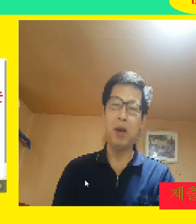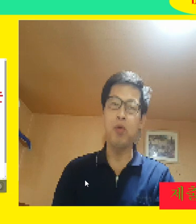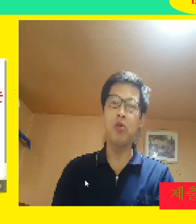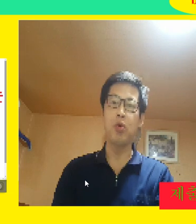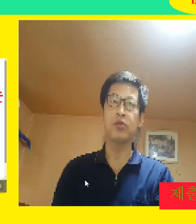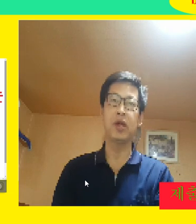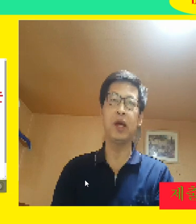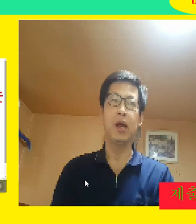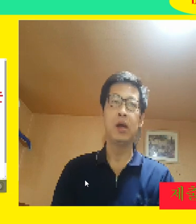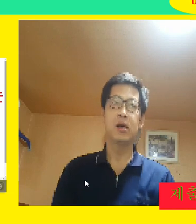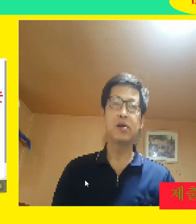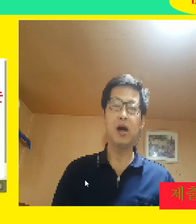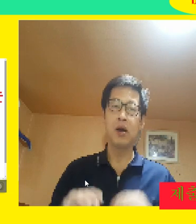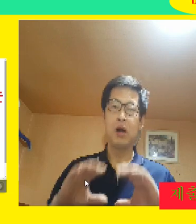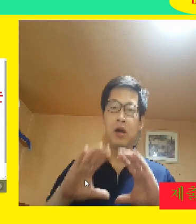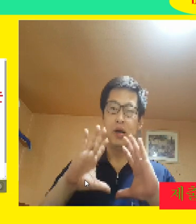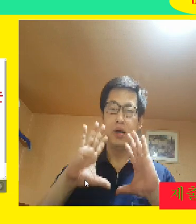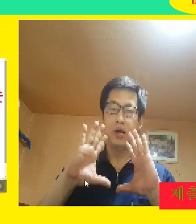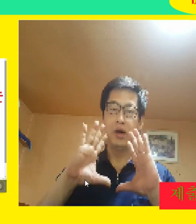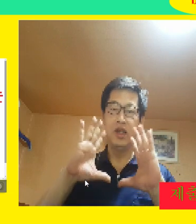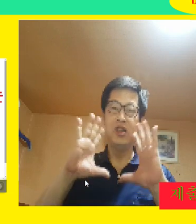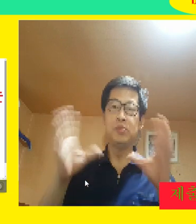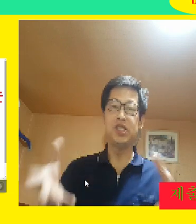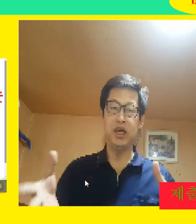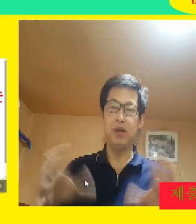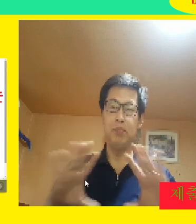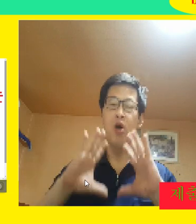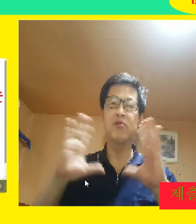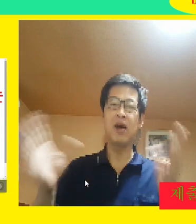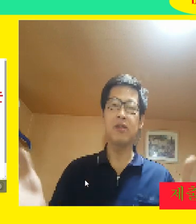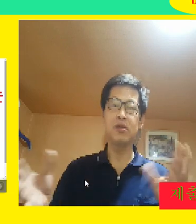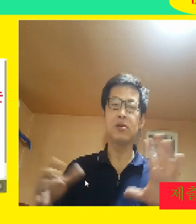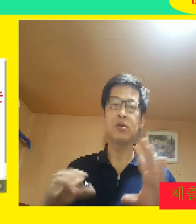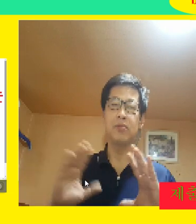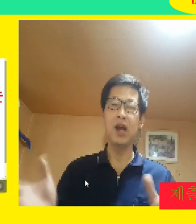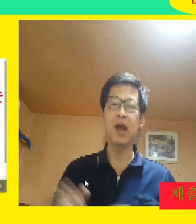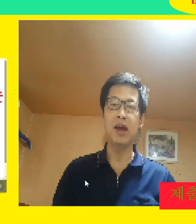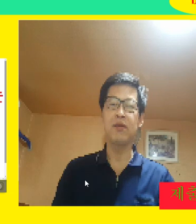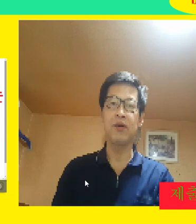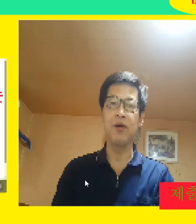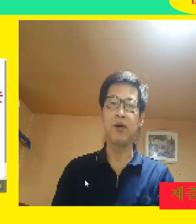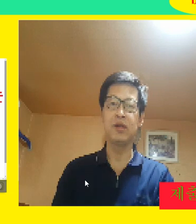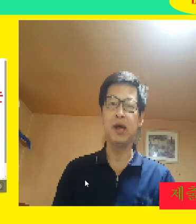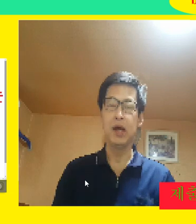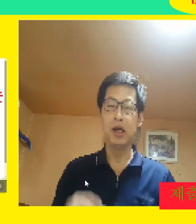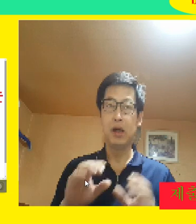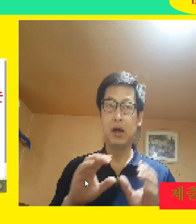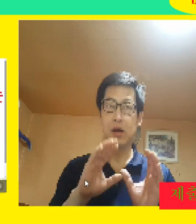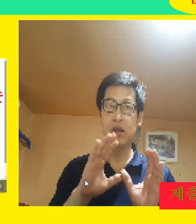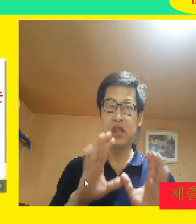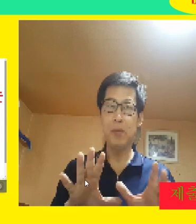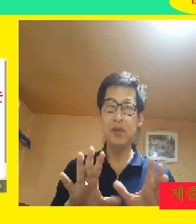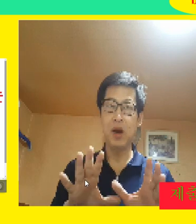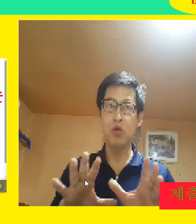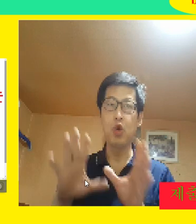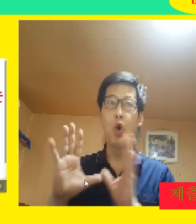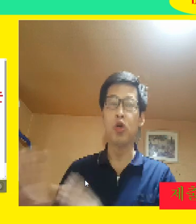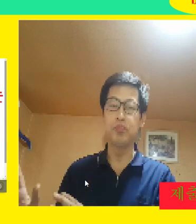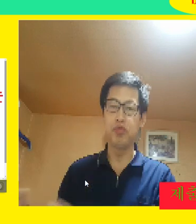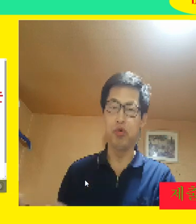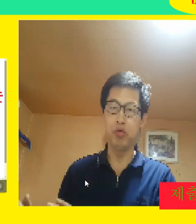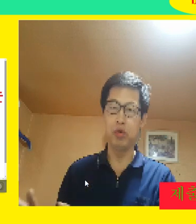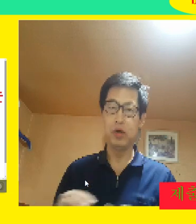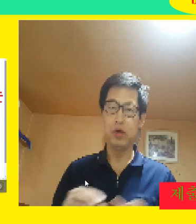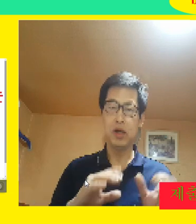익숙해야만 그냥 이름, 씨, 명사는 좀 따라 하겠어요. 근데 그 다음에 나오는